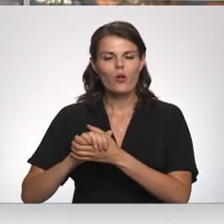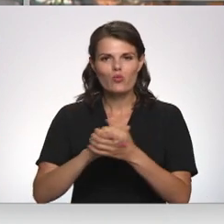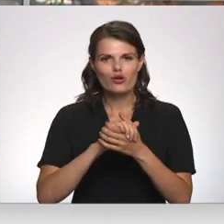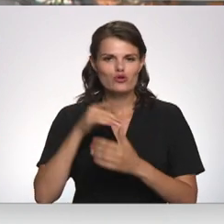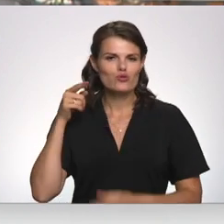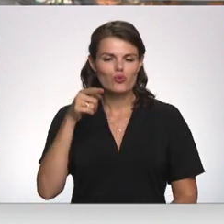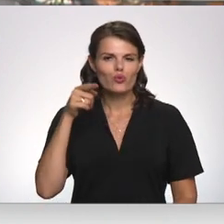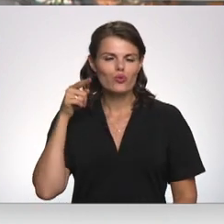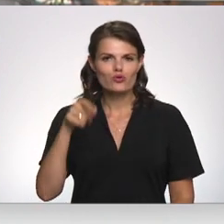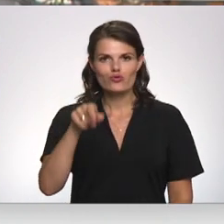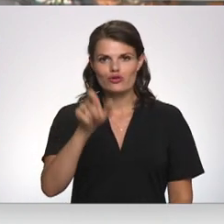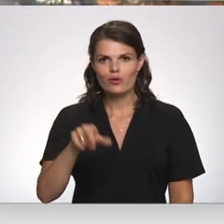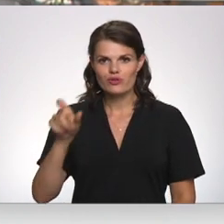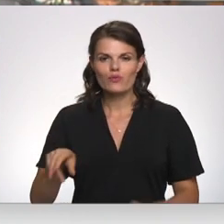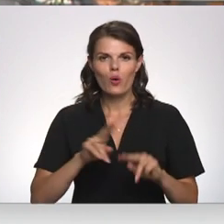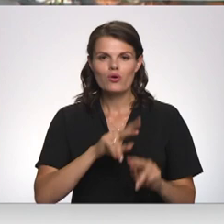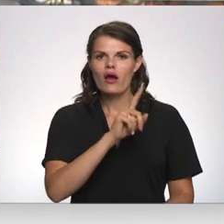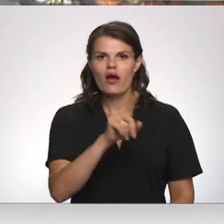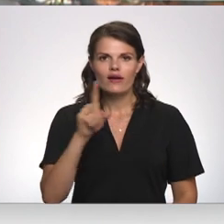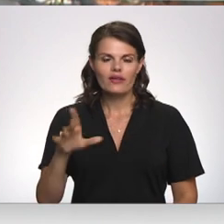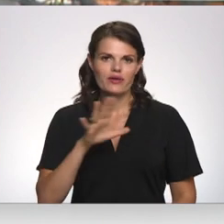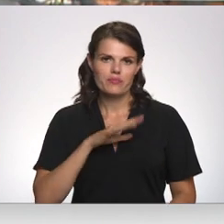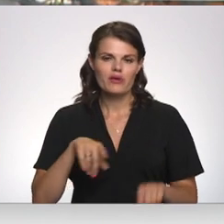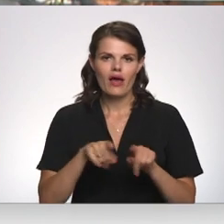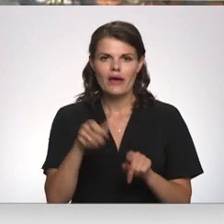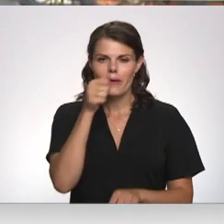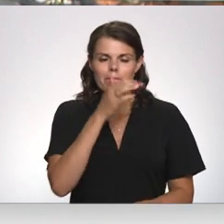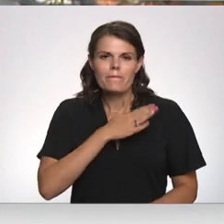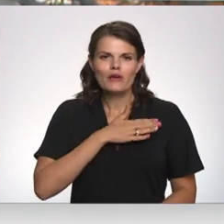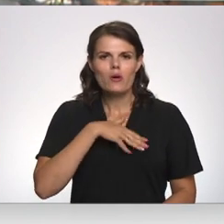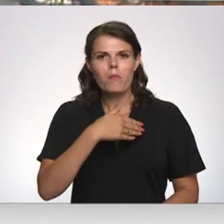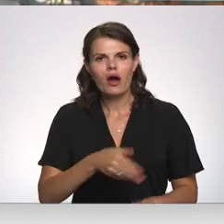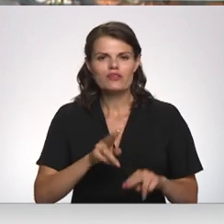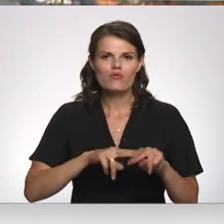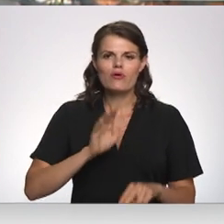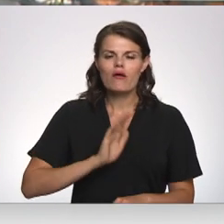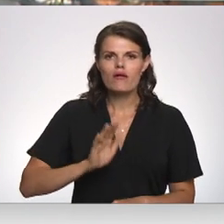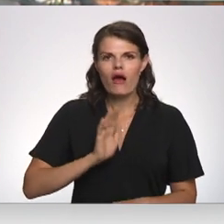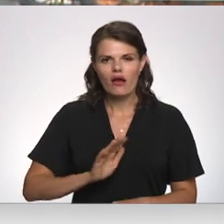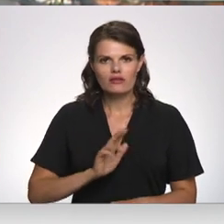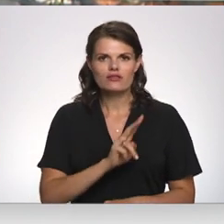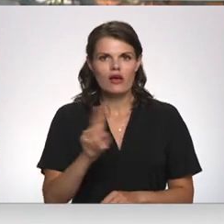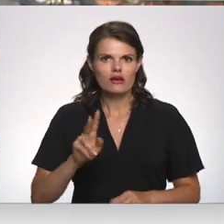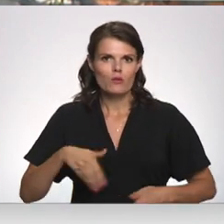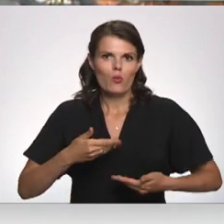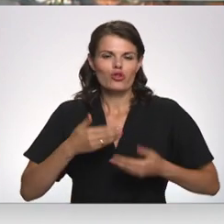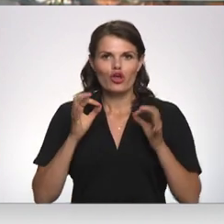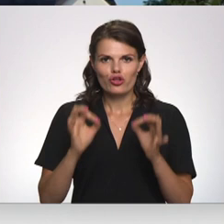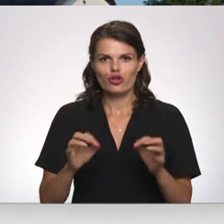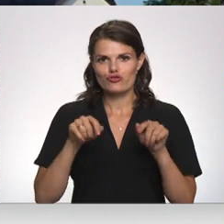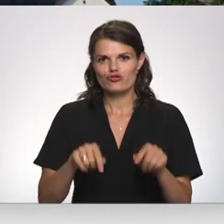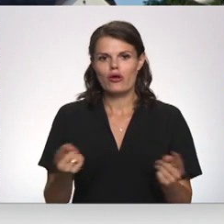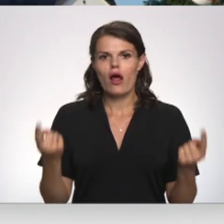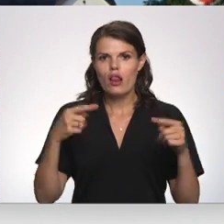nodomiem katram bija arī personīgs pārdomums. Pārdzīvojumu un gaidas, kas mudināja tieši šajā laikā doties uz Aglonu.